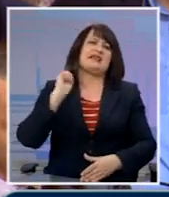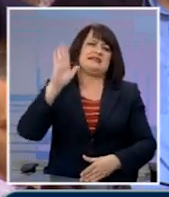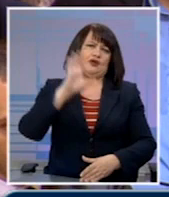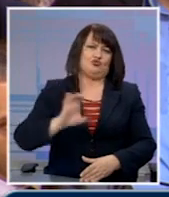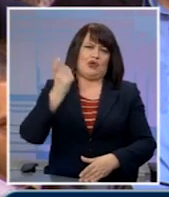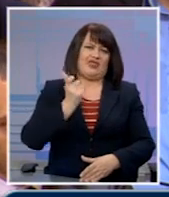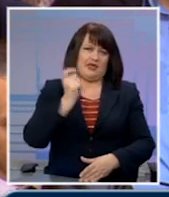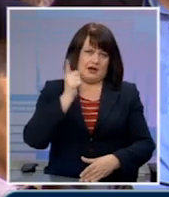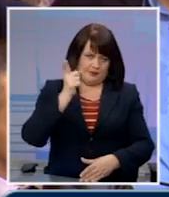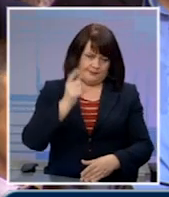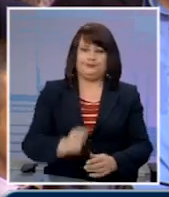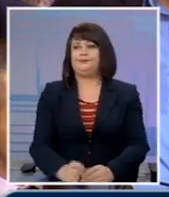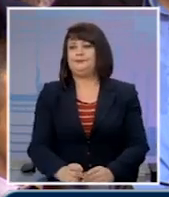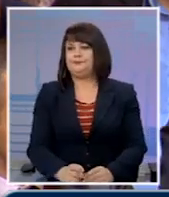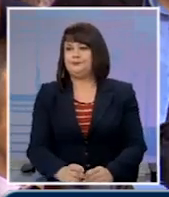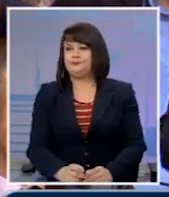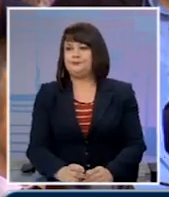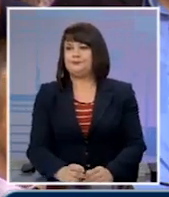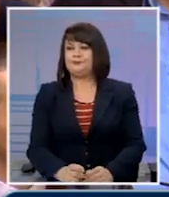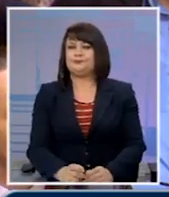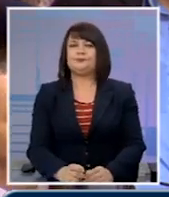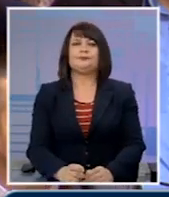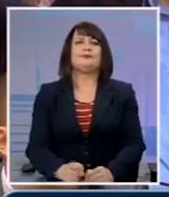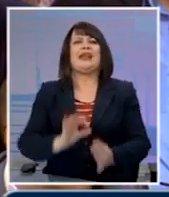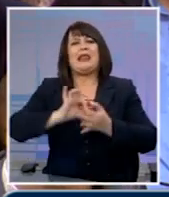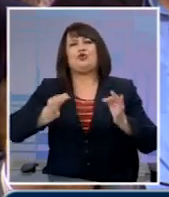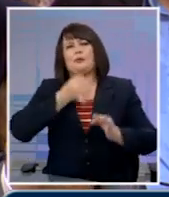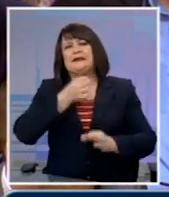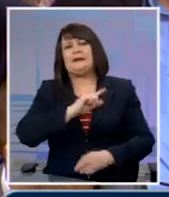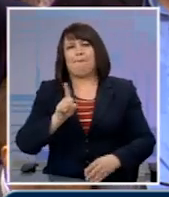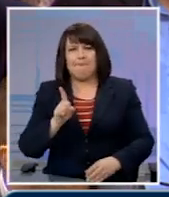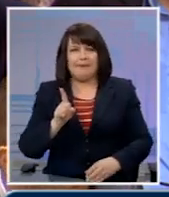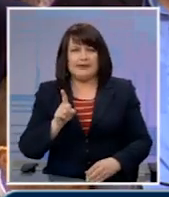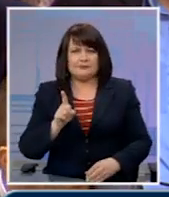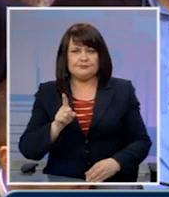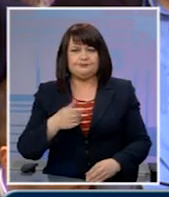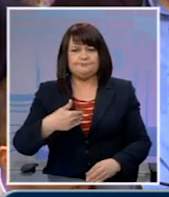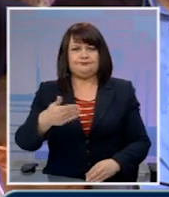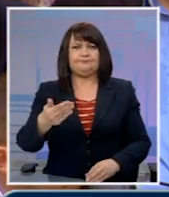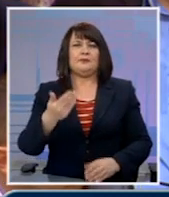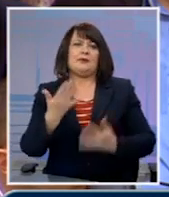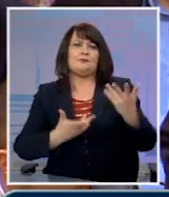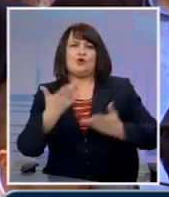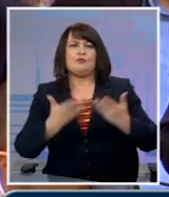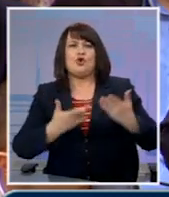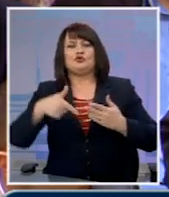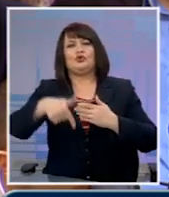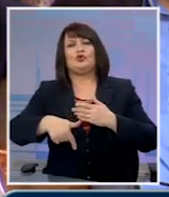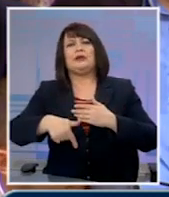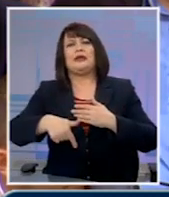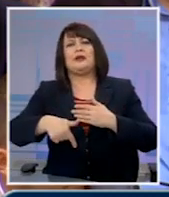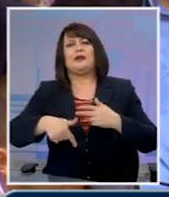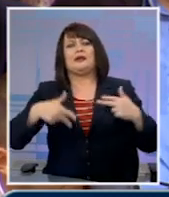δανειστές να μην αναφερθώ σε λεπτομέρειες για την πρόβλεψη για μείωση του προϋπολογισμού της γενικής